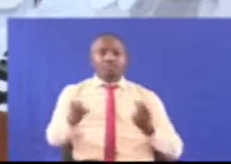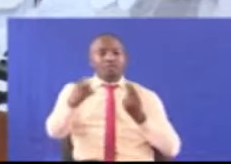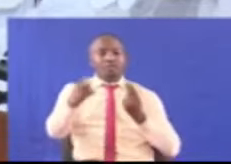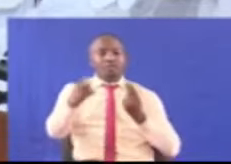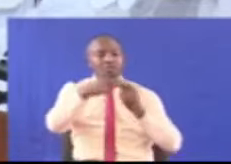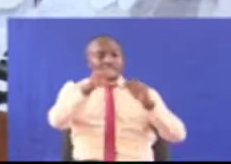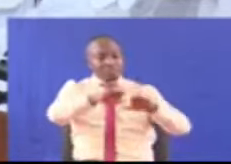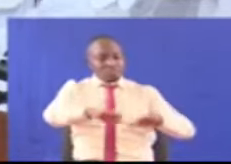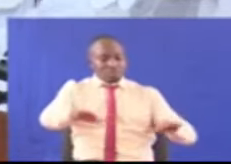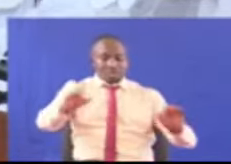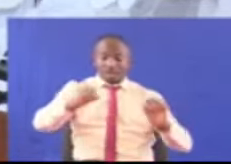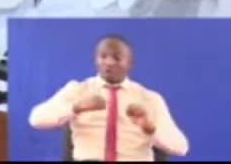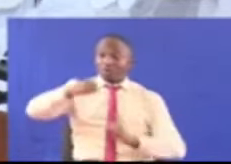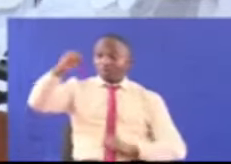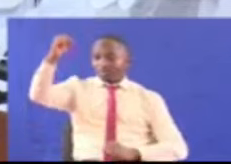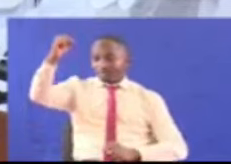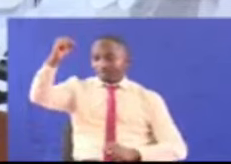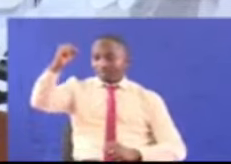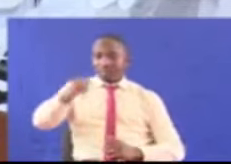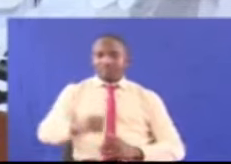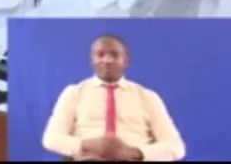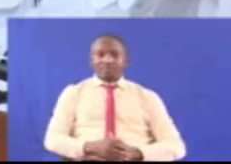Dr. Tulia wewe.